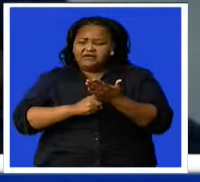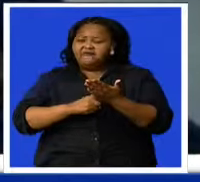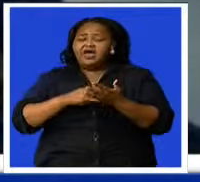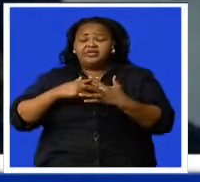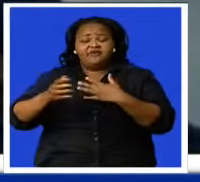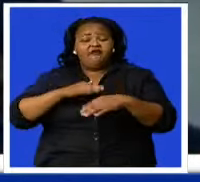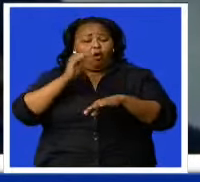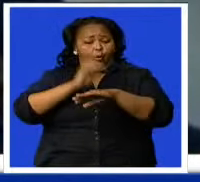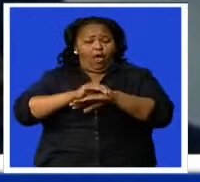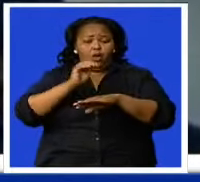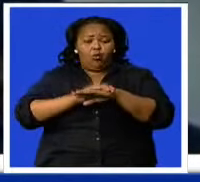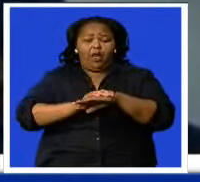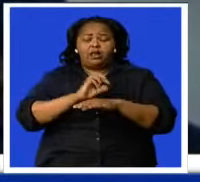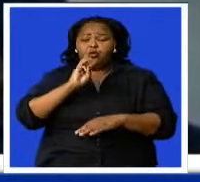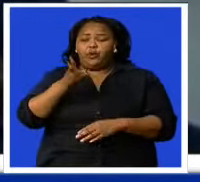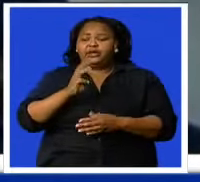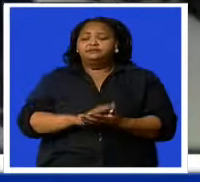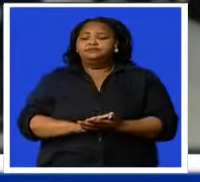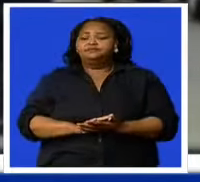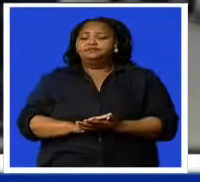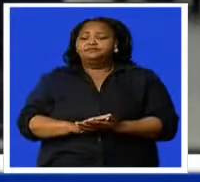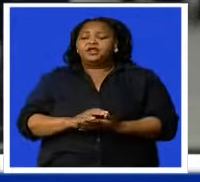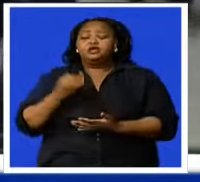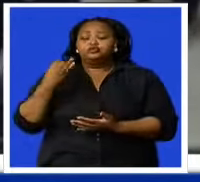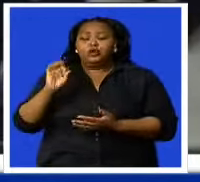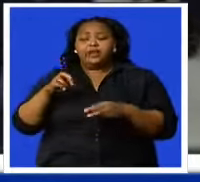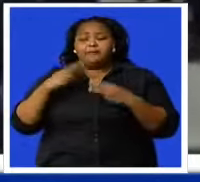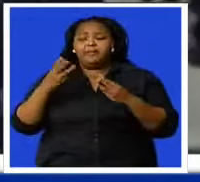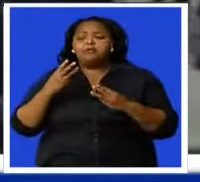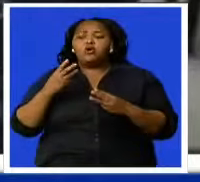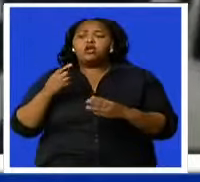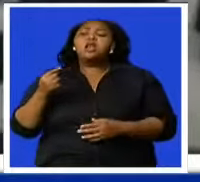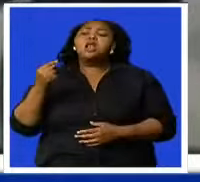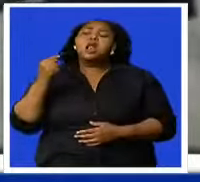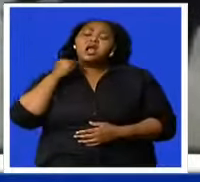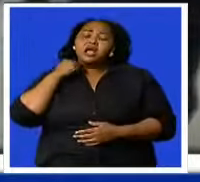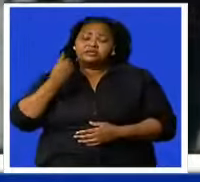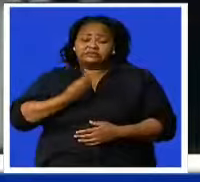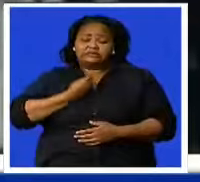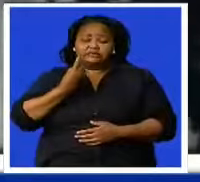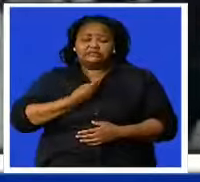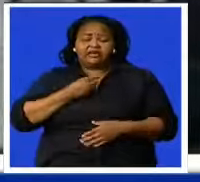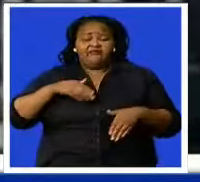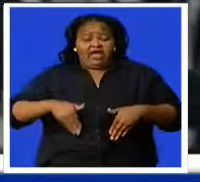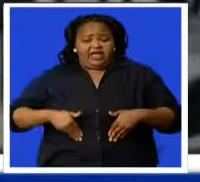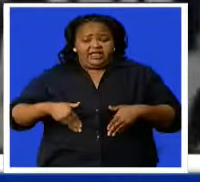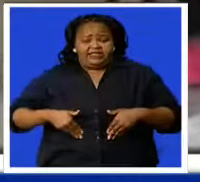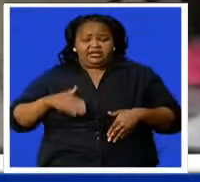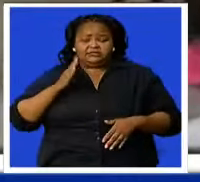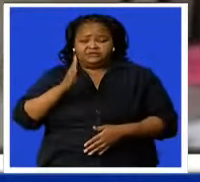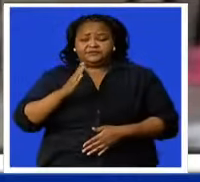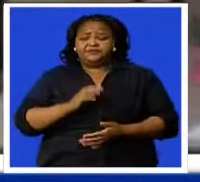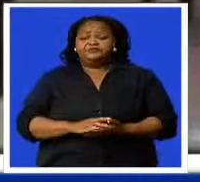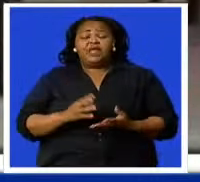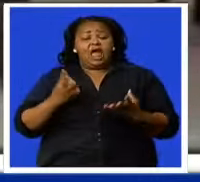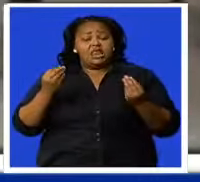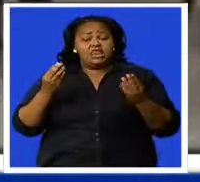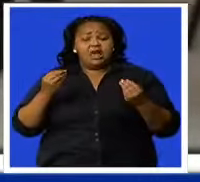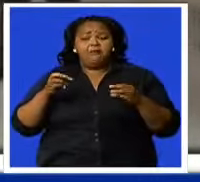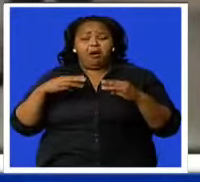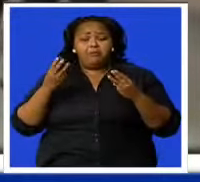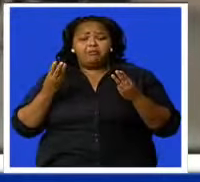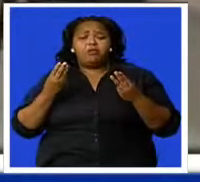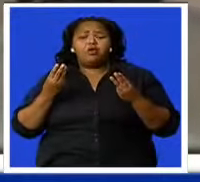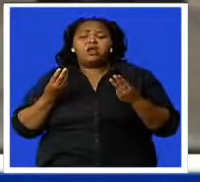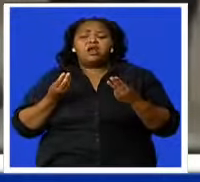bantfu lesebatfolakele batibulele kaHlathi kulomnyaka. Magagula uthi inombolo yebantfu labatfolakele bafile nje